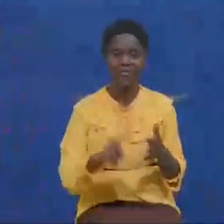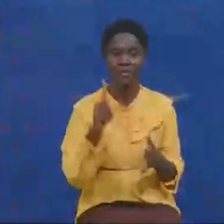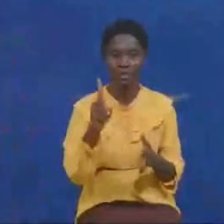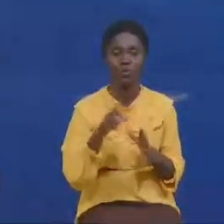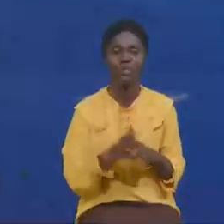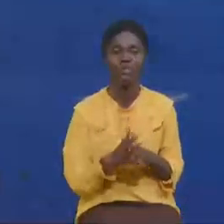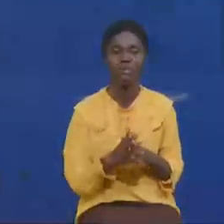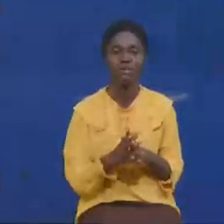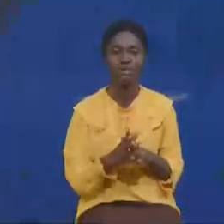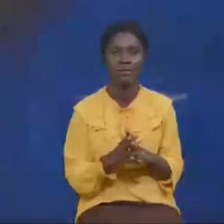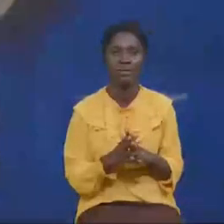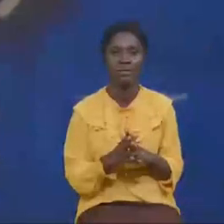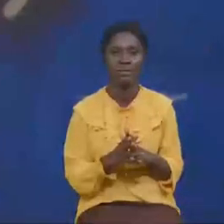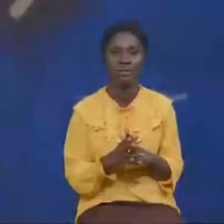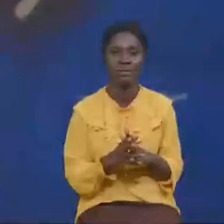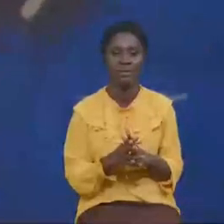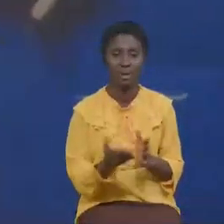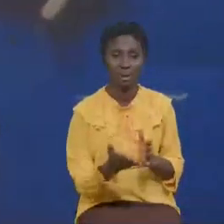1.